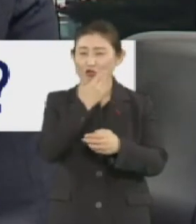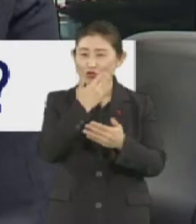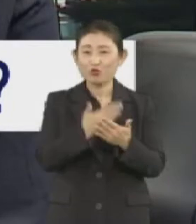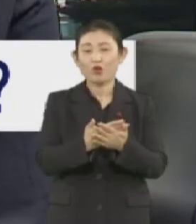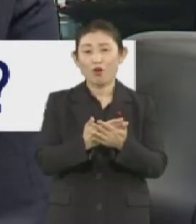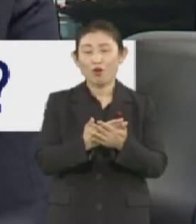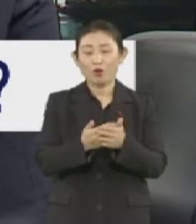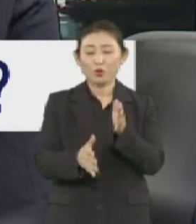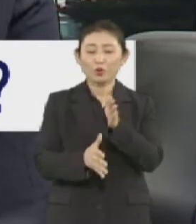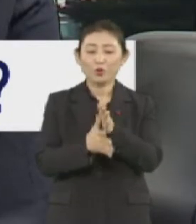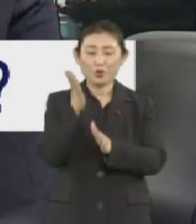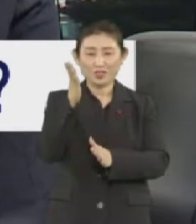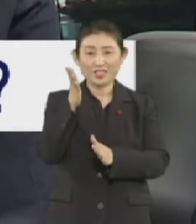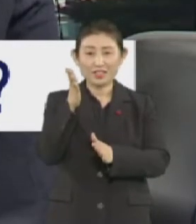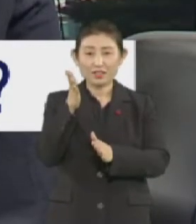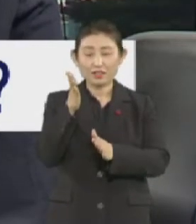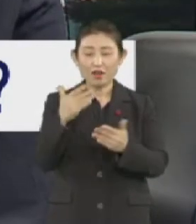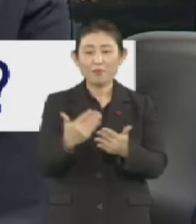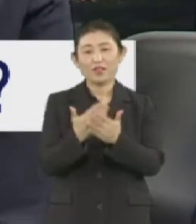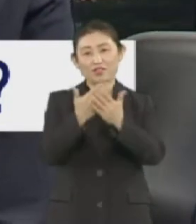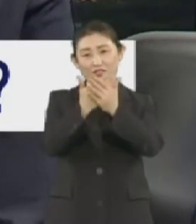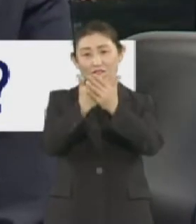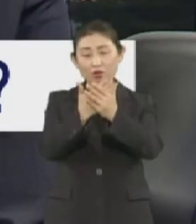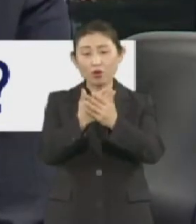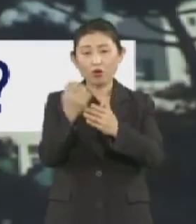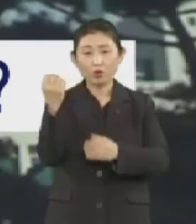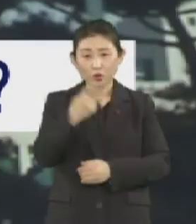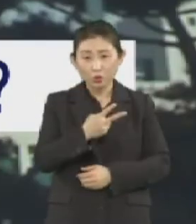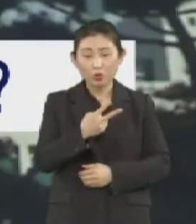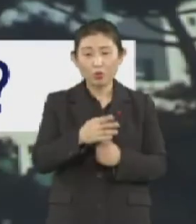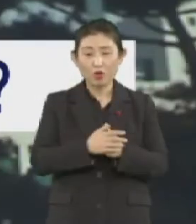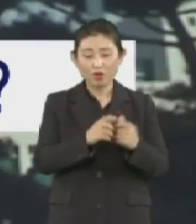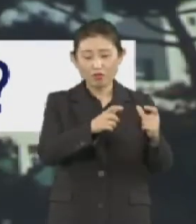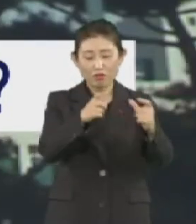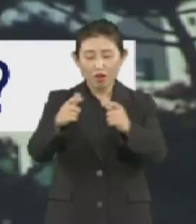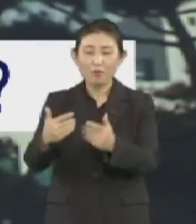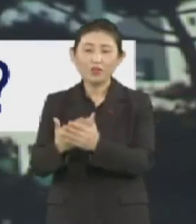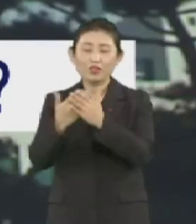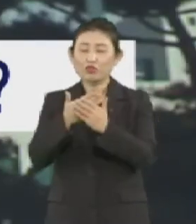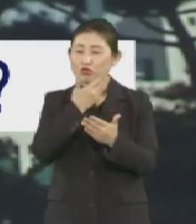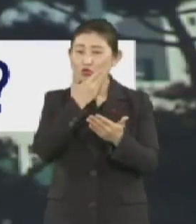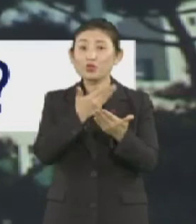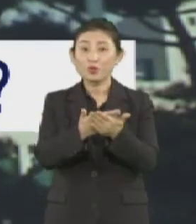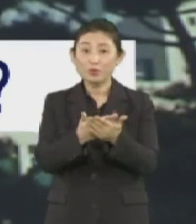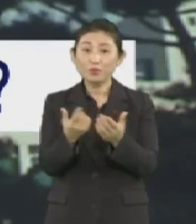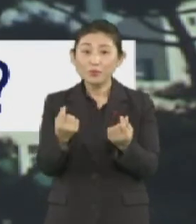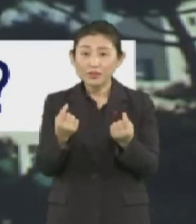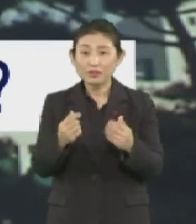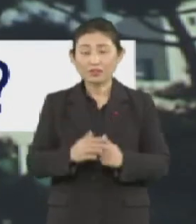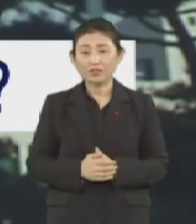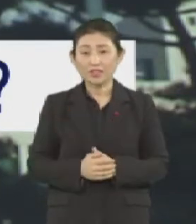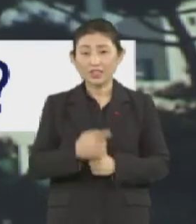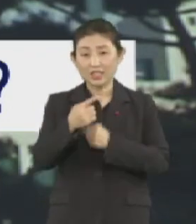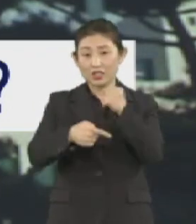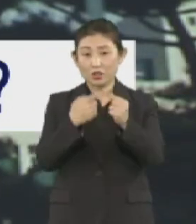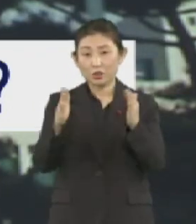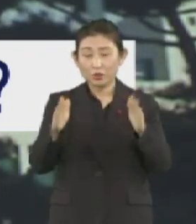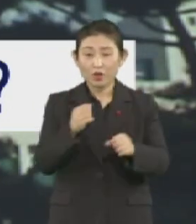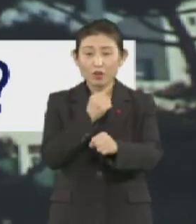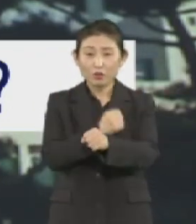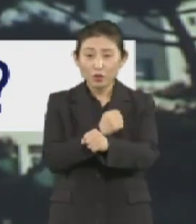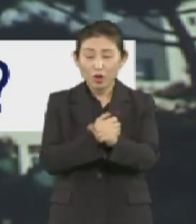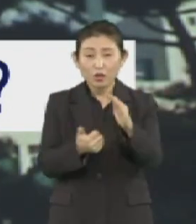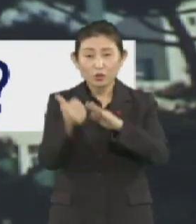우리 사회가 나아가야 될 메가시티 구성에도 굉장히 중요한 요소입니다. 그런데 금년 한 해 동안 이룬 성과 중에서